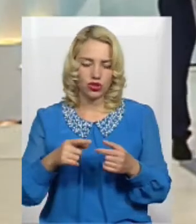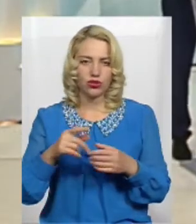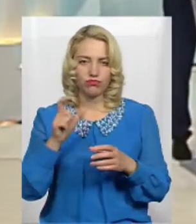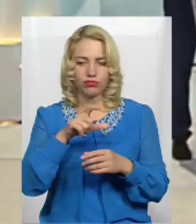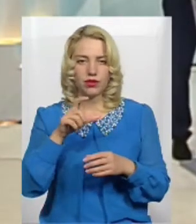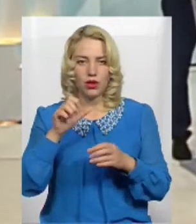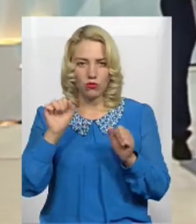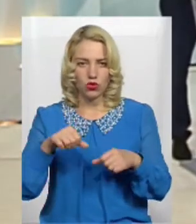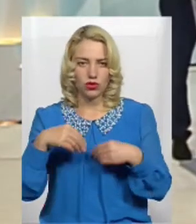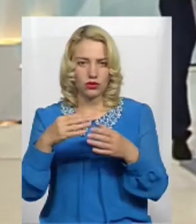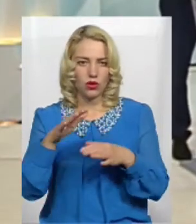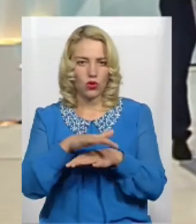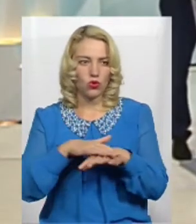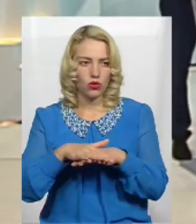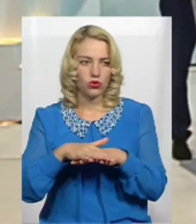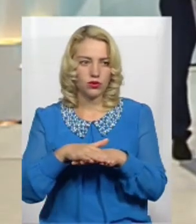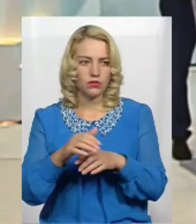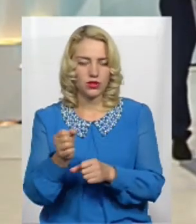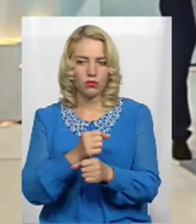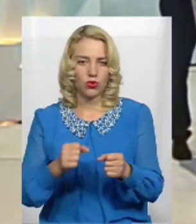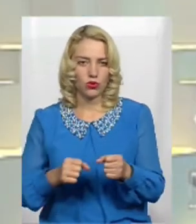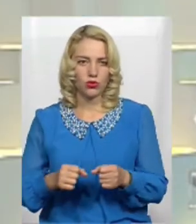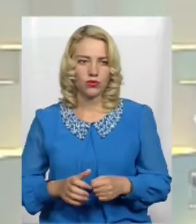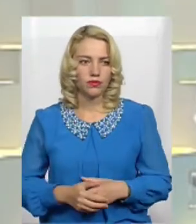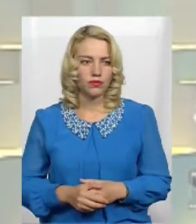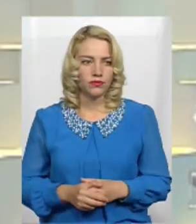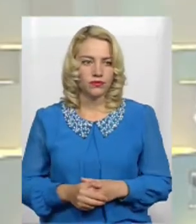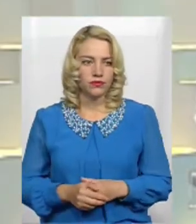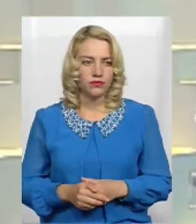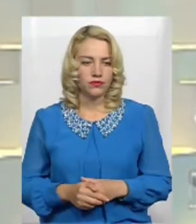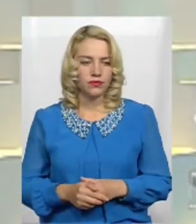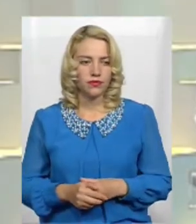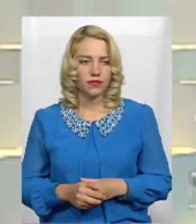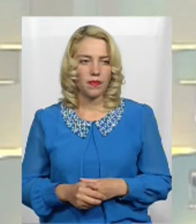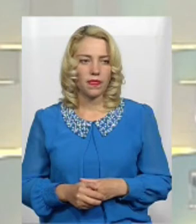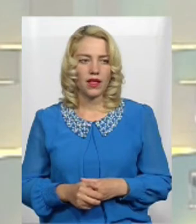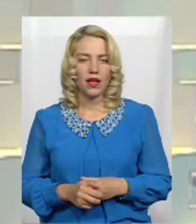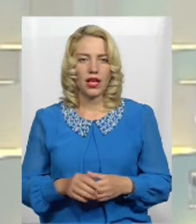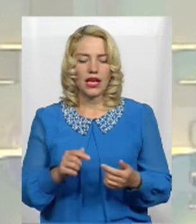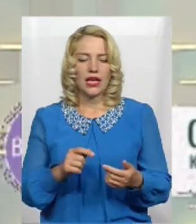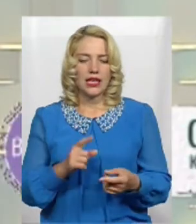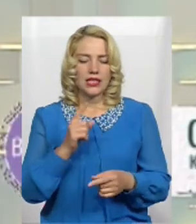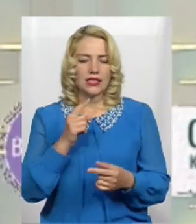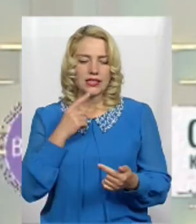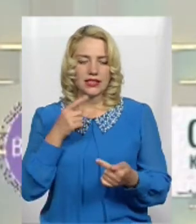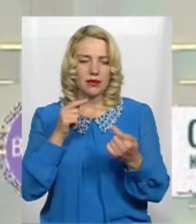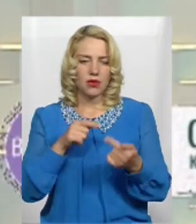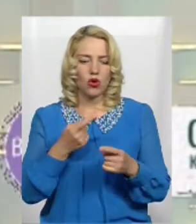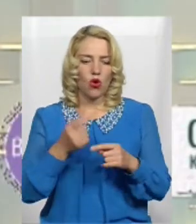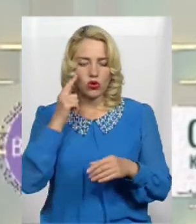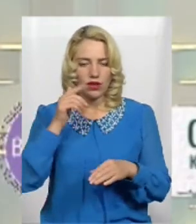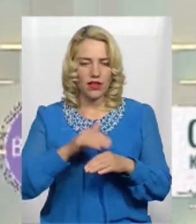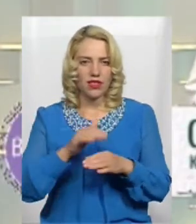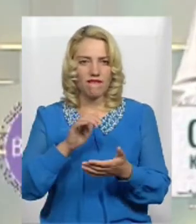зброєю? Знаєте, я відповім таким чином. Заперечувати очевидний факт того, що в людей на